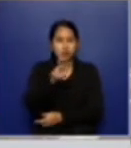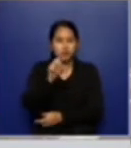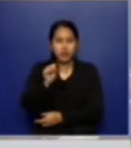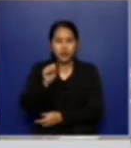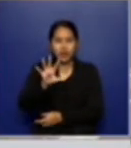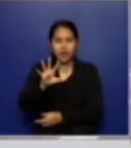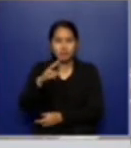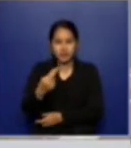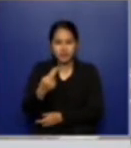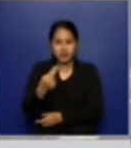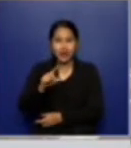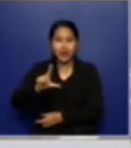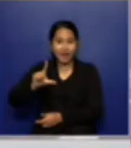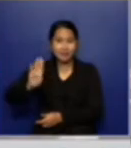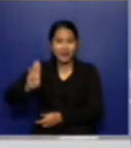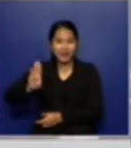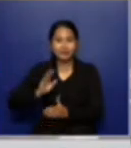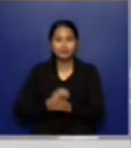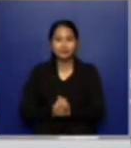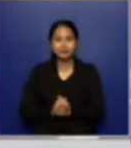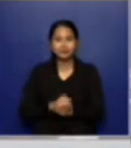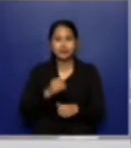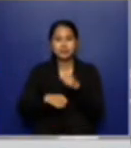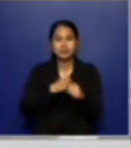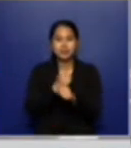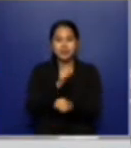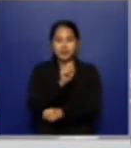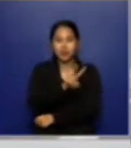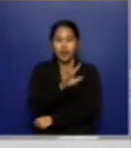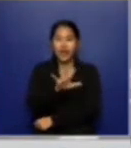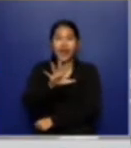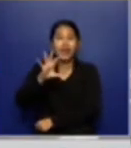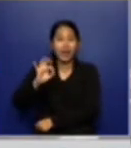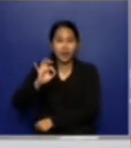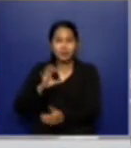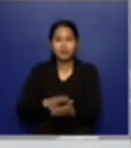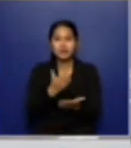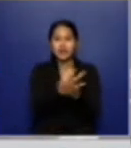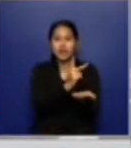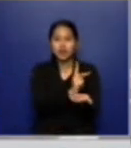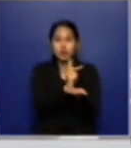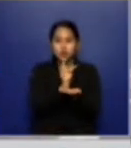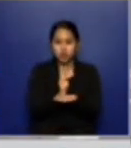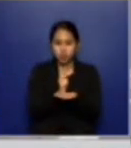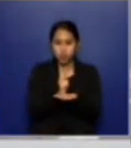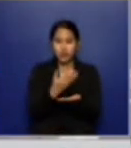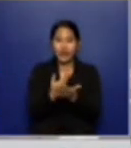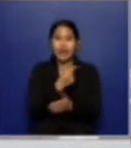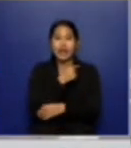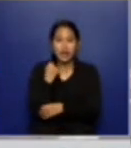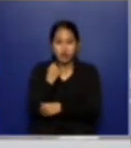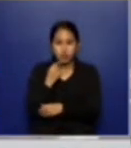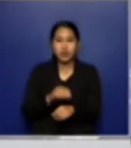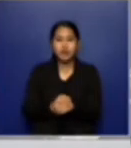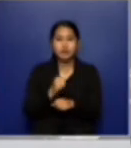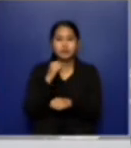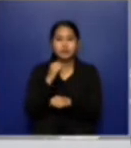25,250 ล้านบาทปี2559ค่ะกู้เงินชดเชยการขาดดุลงบประมาณ